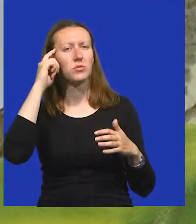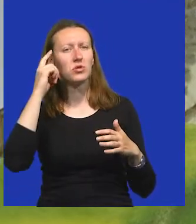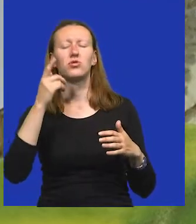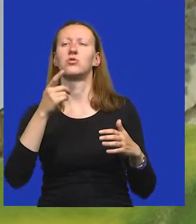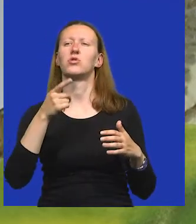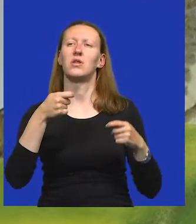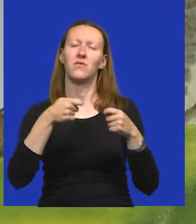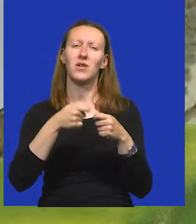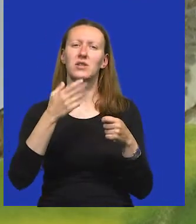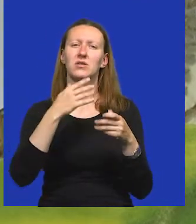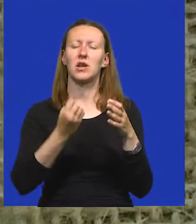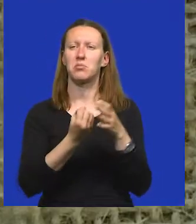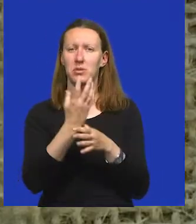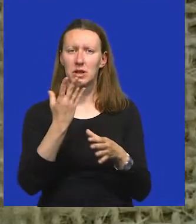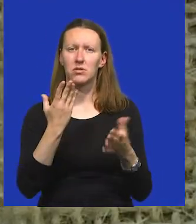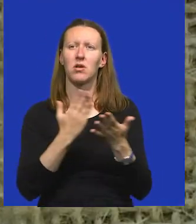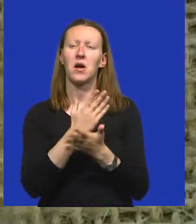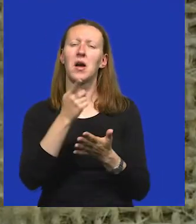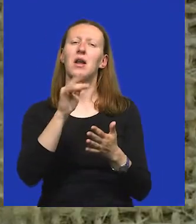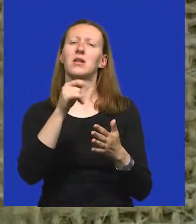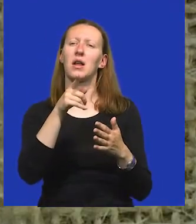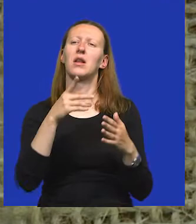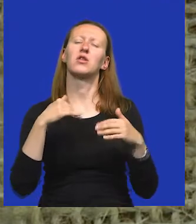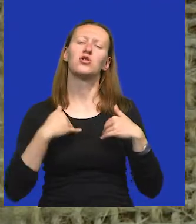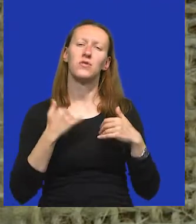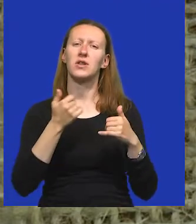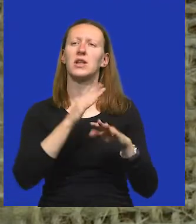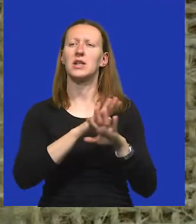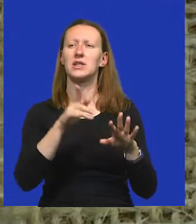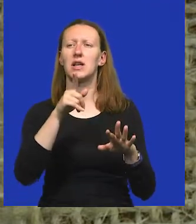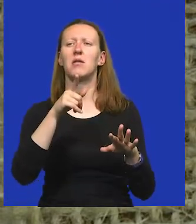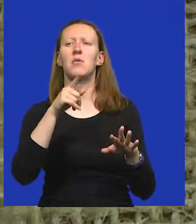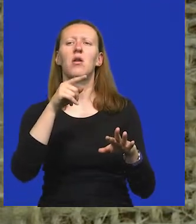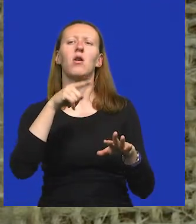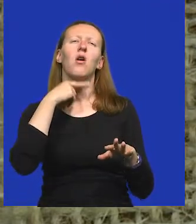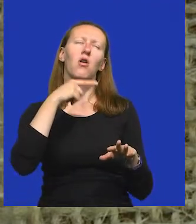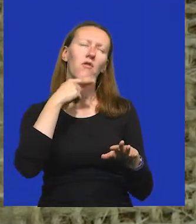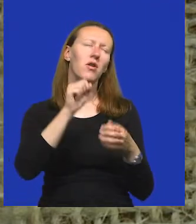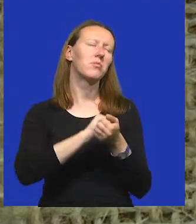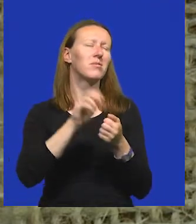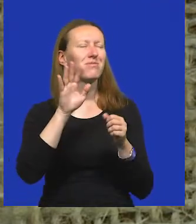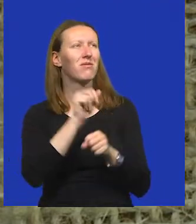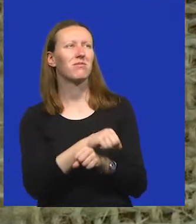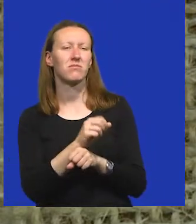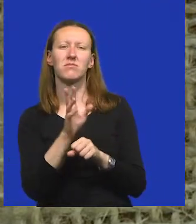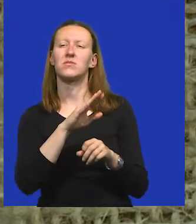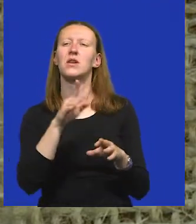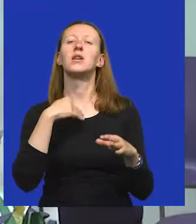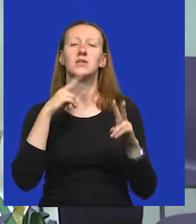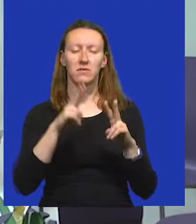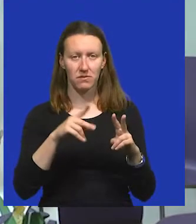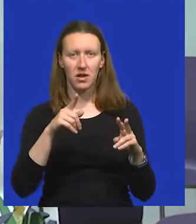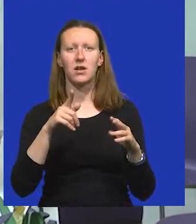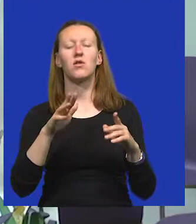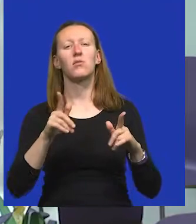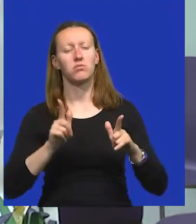pensieri riguardo all'ecologia, ma la vivete l'ecologia o sono soltanto parole scritte su una carta? No, allora la